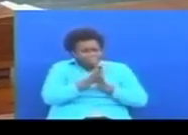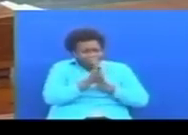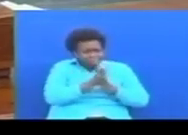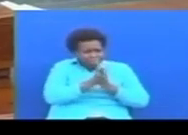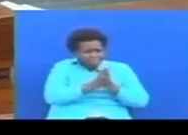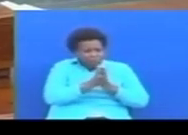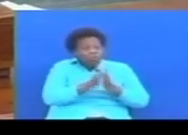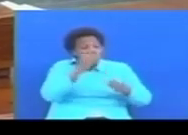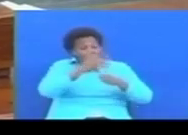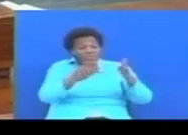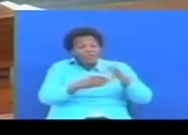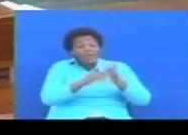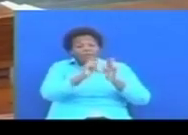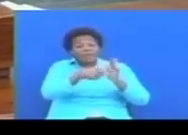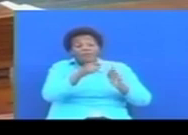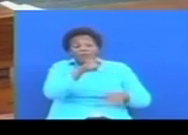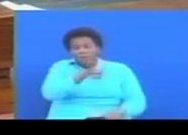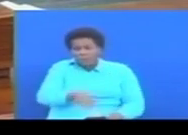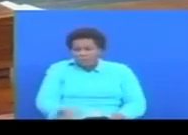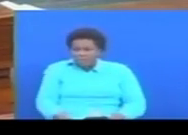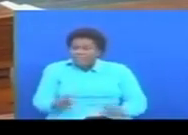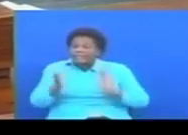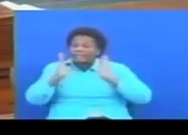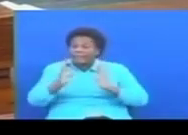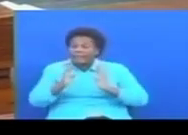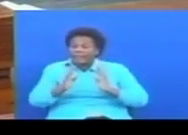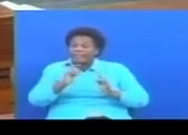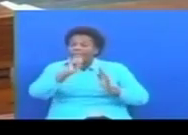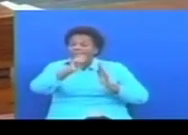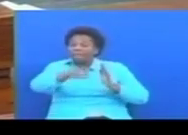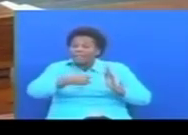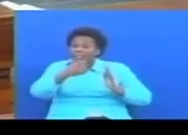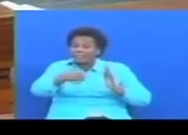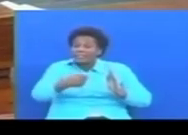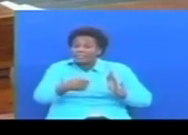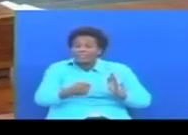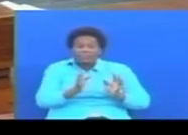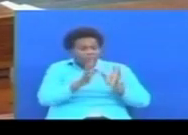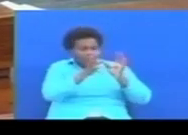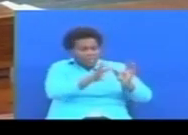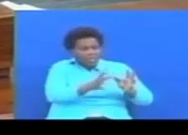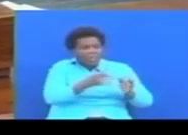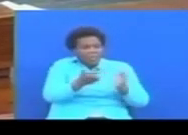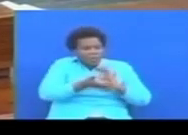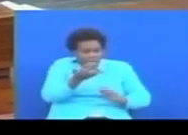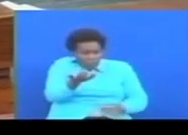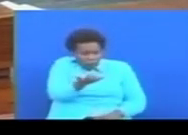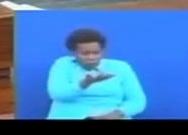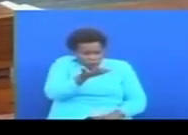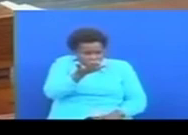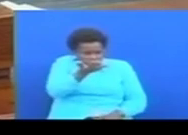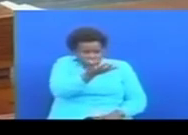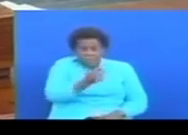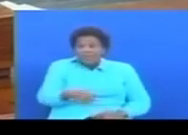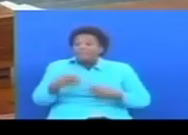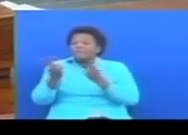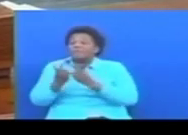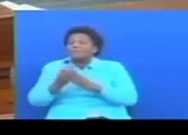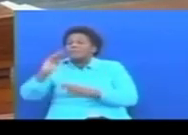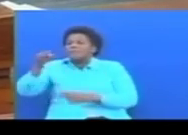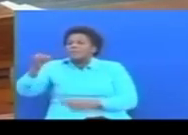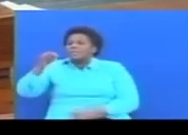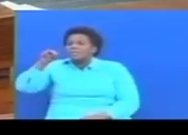zimeanza kuleta mashine za uchenjuaji. Tano, kuendeleza mradi wa uwekezaji wa madini ya nickel Kabanga katika